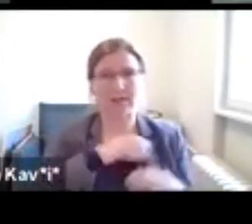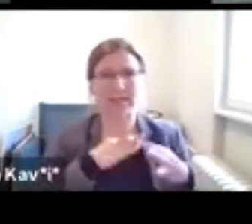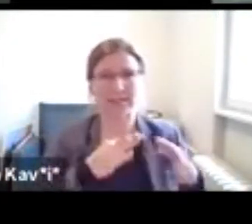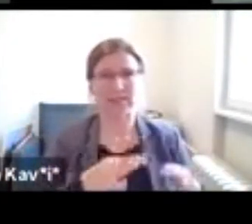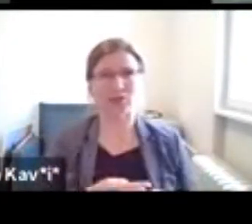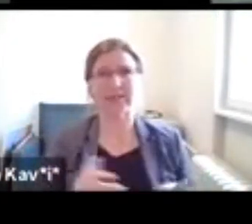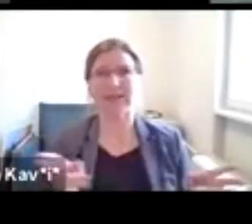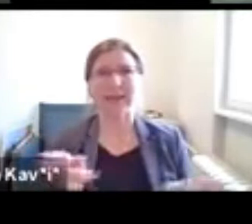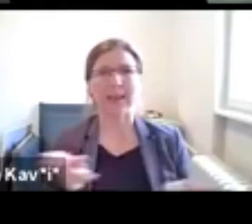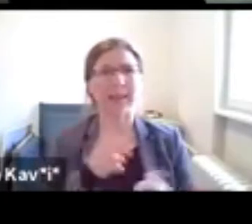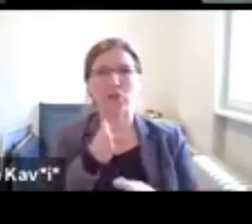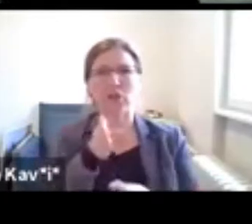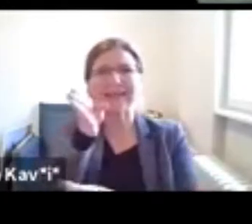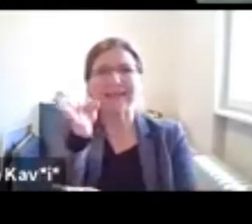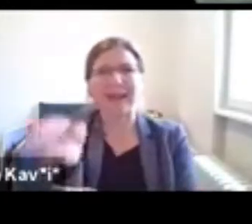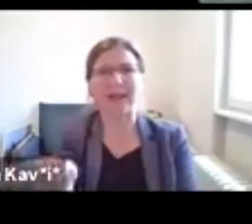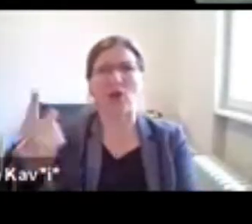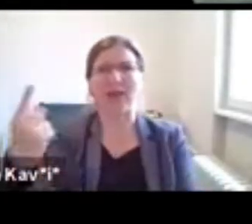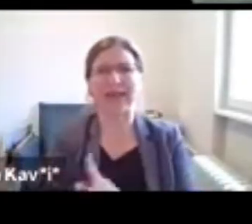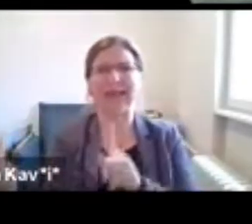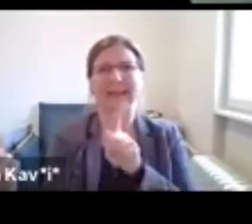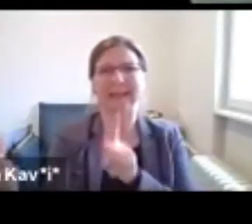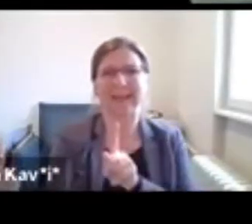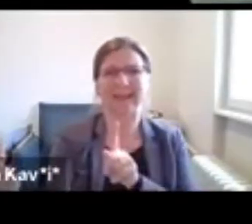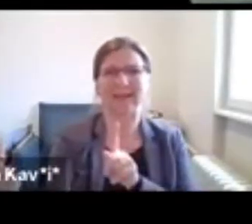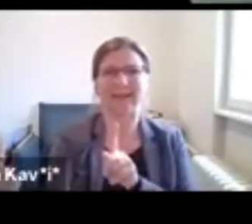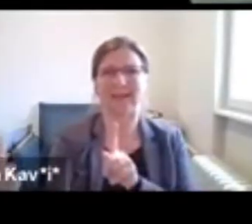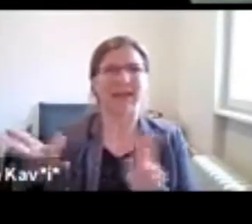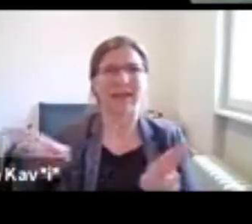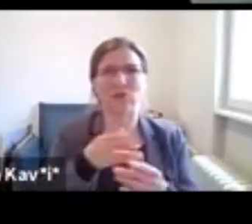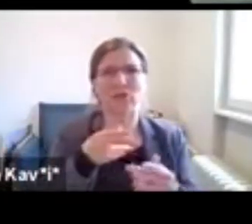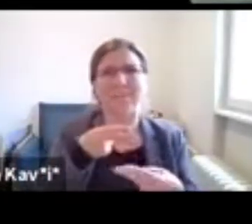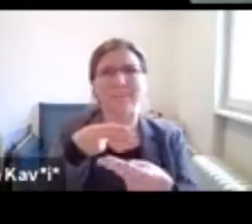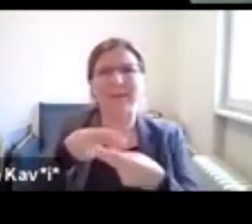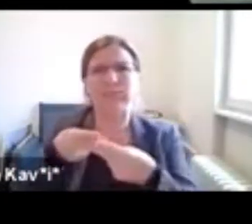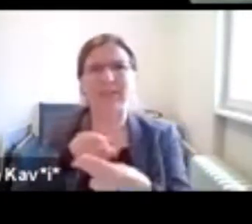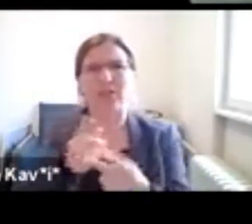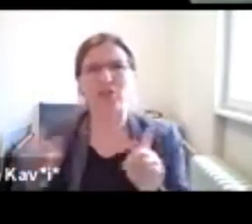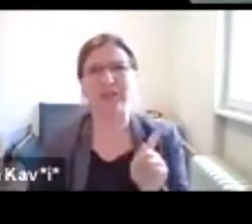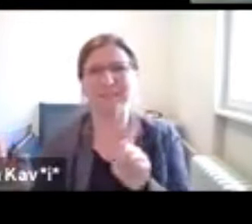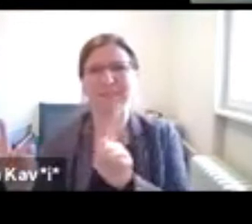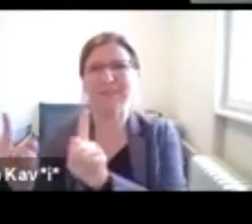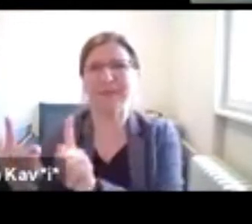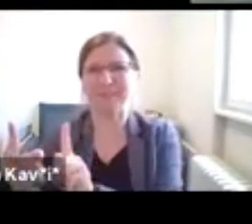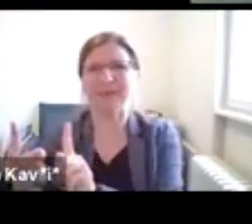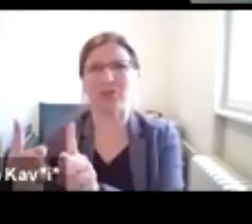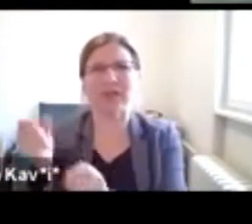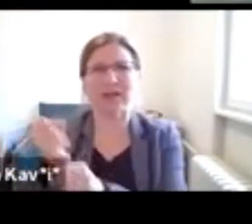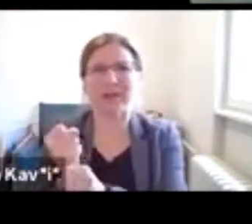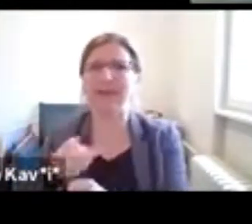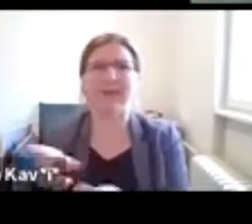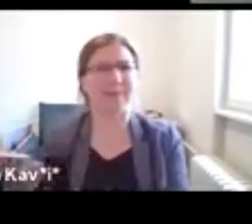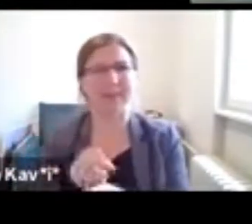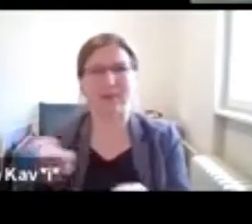direktnom kontaktu jedan na jedan, biti blizu i osobi prići i pojasniti i biti tu za njih, nego to najčešće sada ide